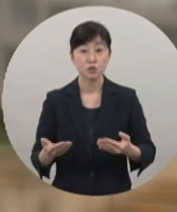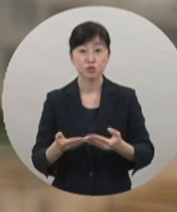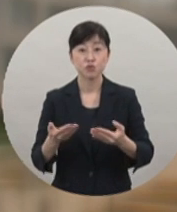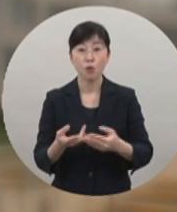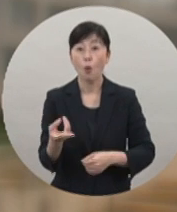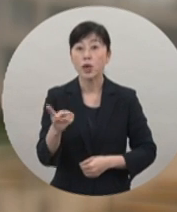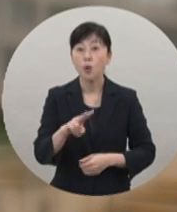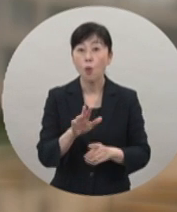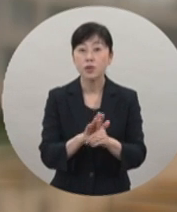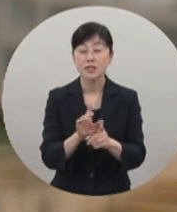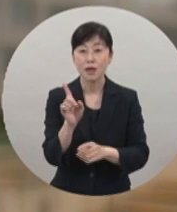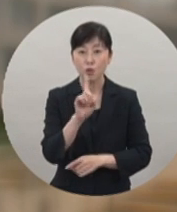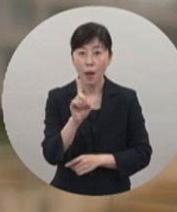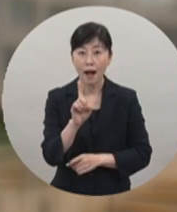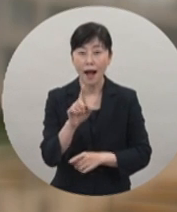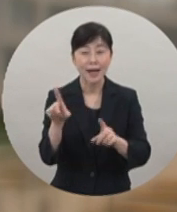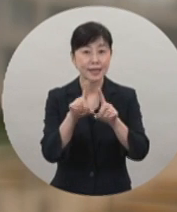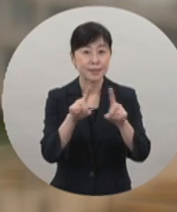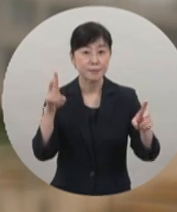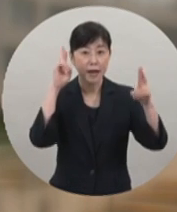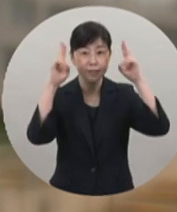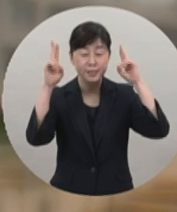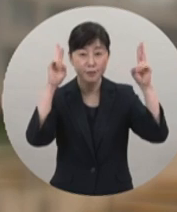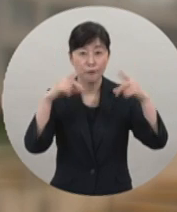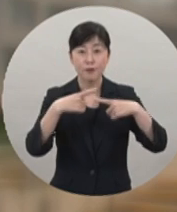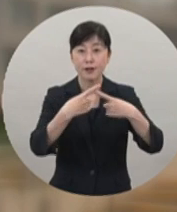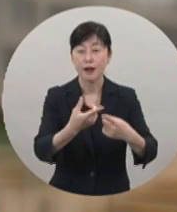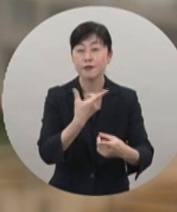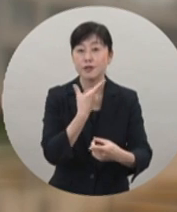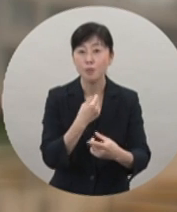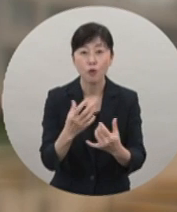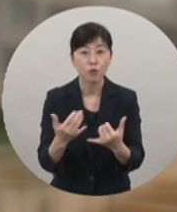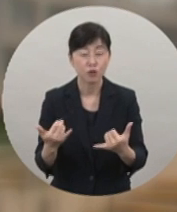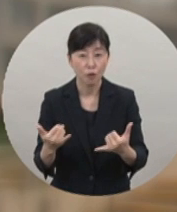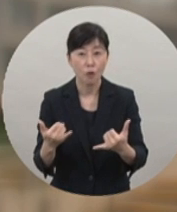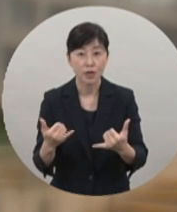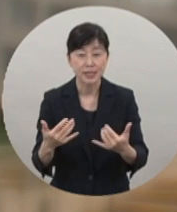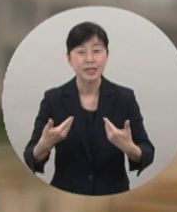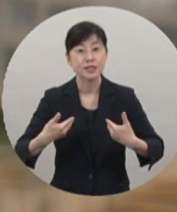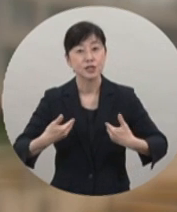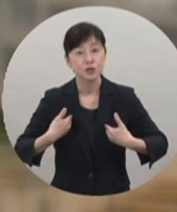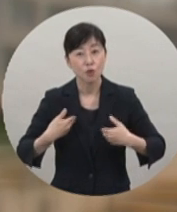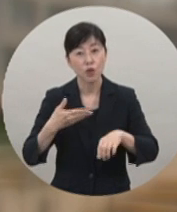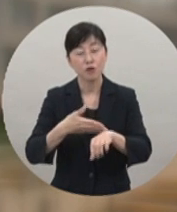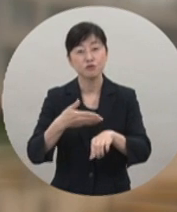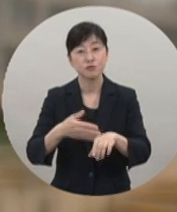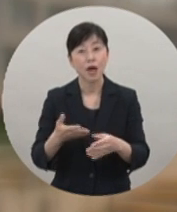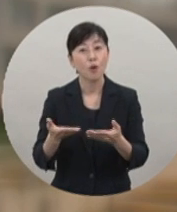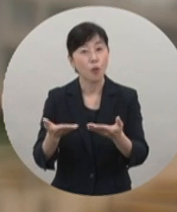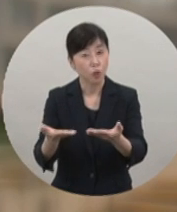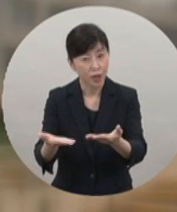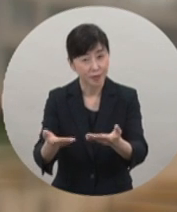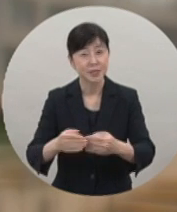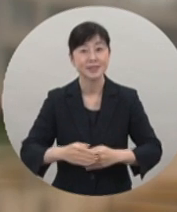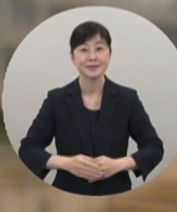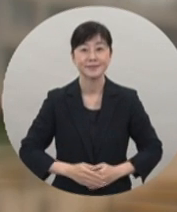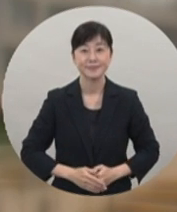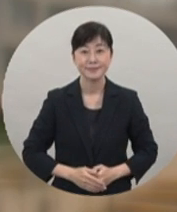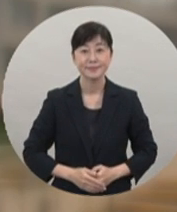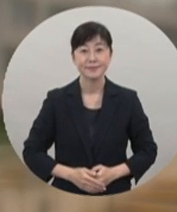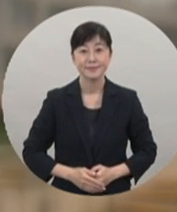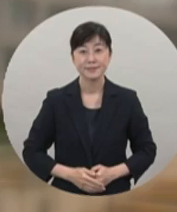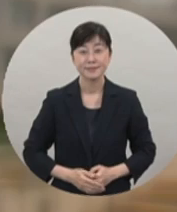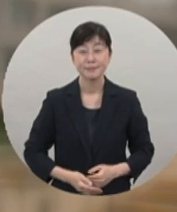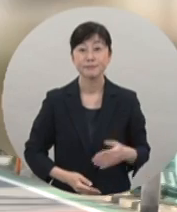移行支援とは、一般企業への就労を希望する人に就労に必要な訓練を行うことです。